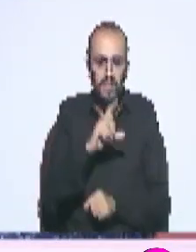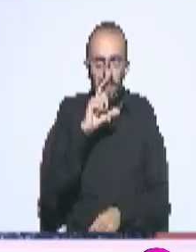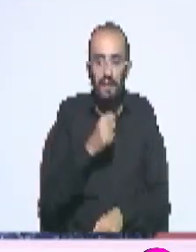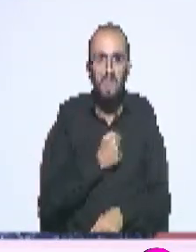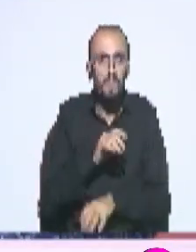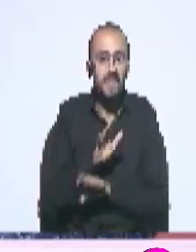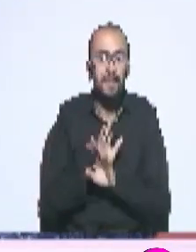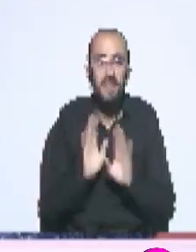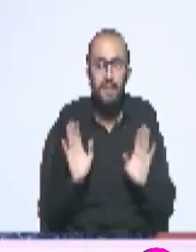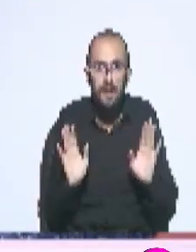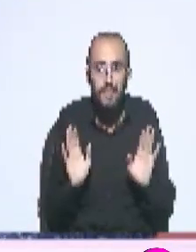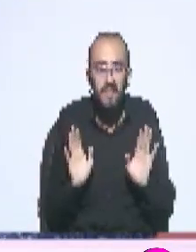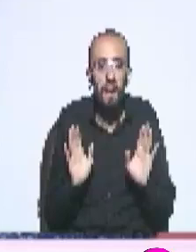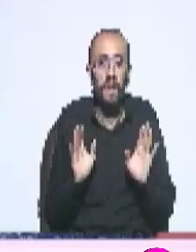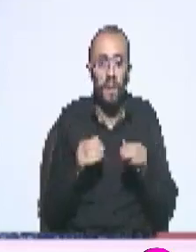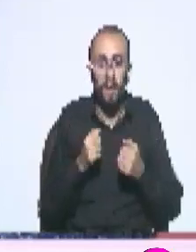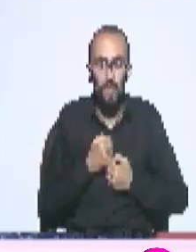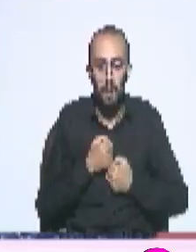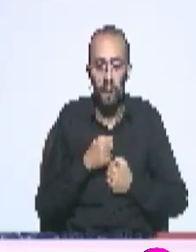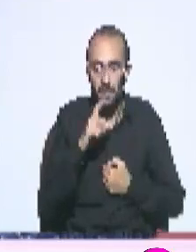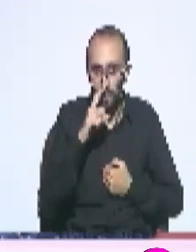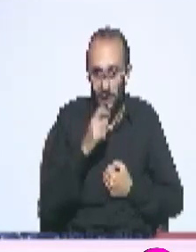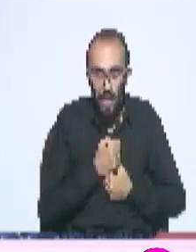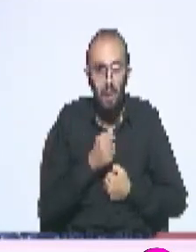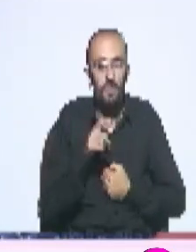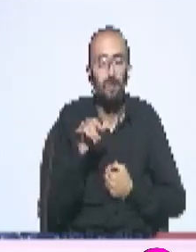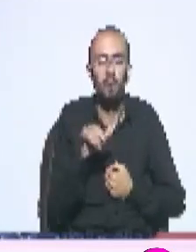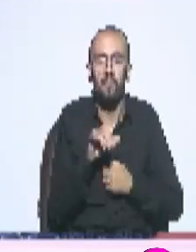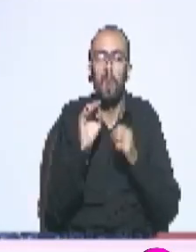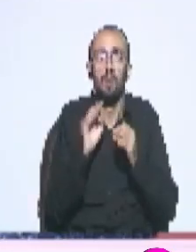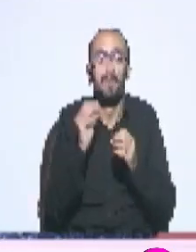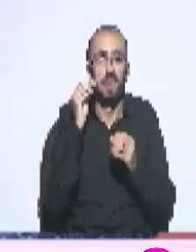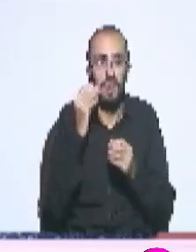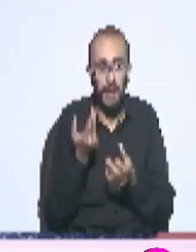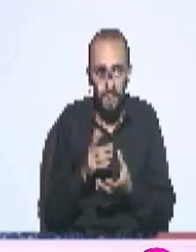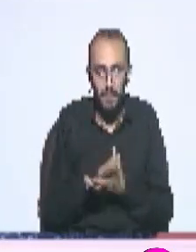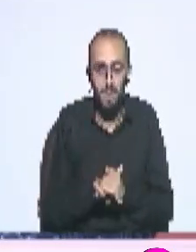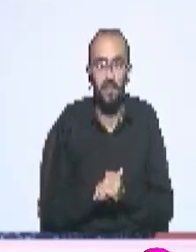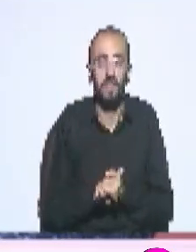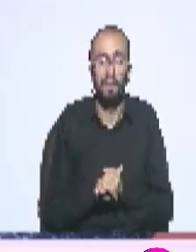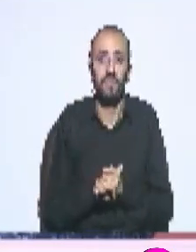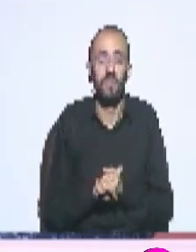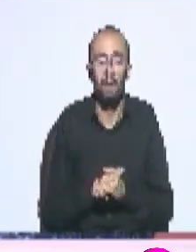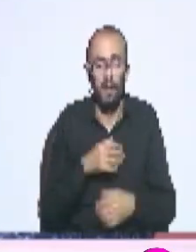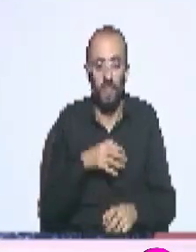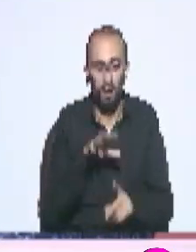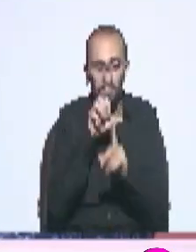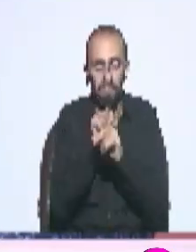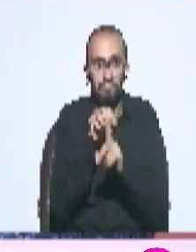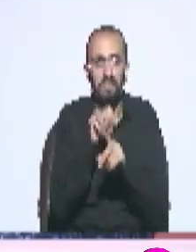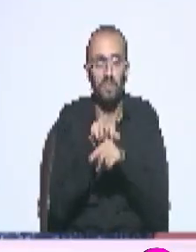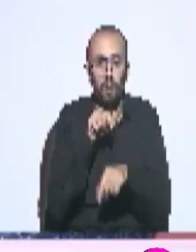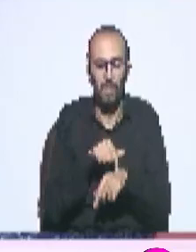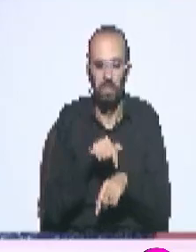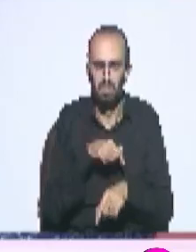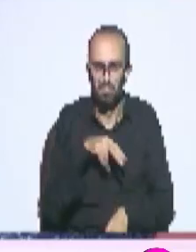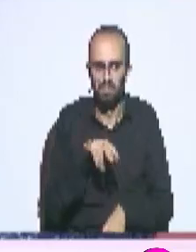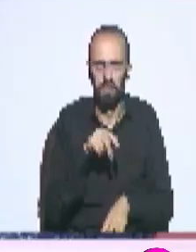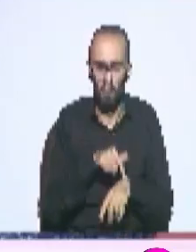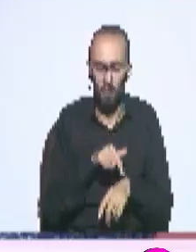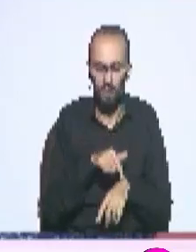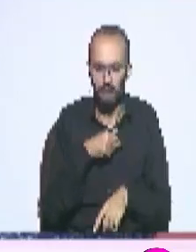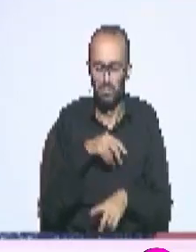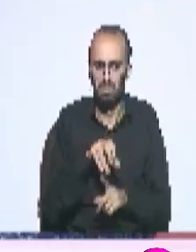واشتغلت على نفسك فالسيل اويرنس حاجه مهمه جدا بتيجي ازاي ان انا بقفش نفسي في المواقف ام كل